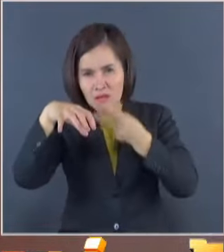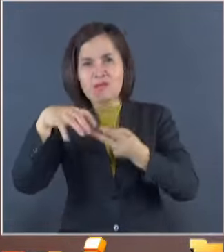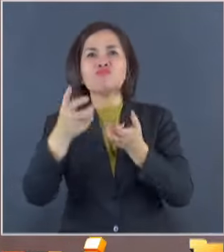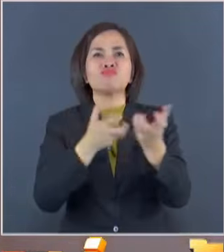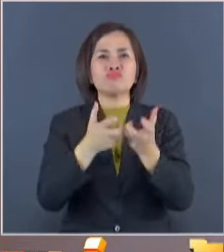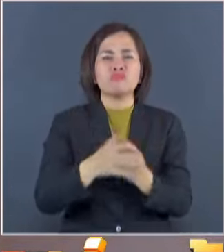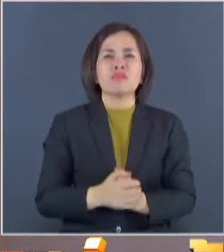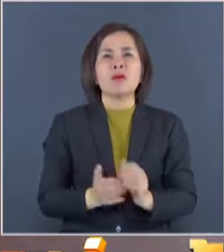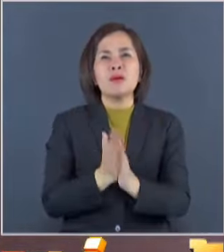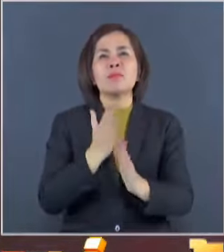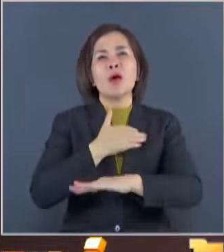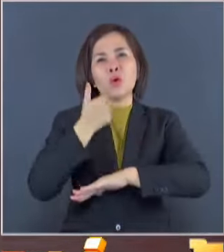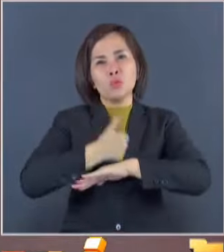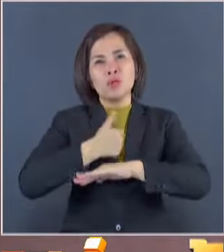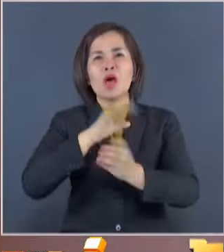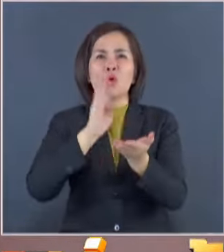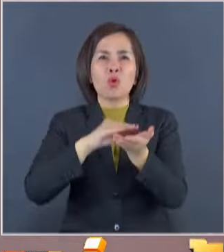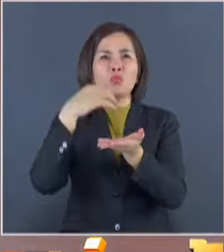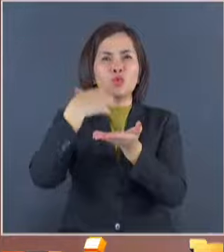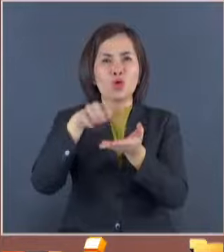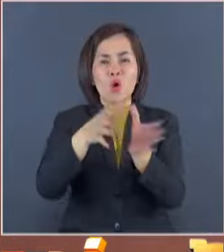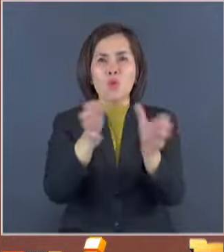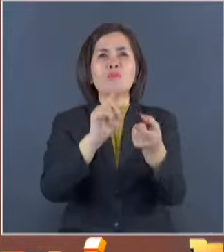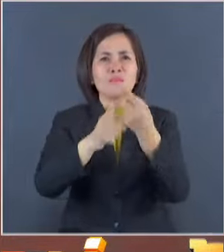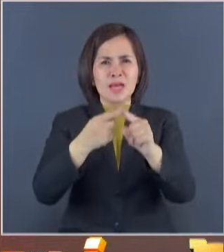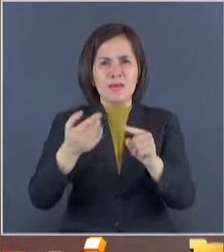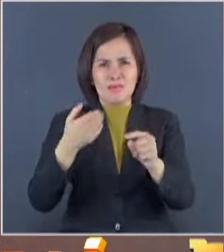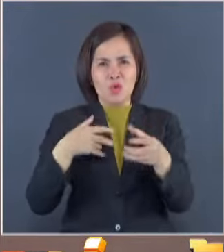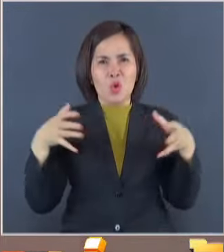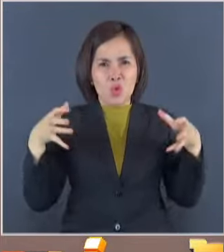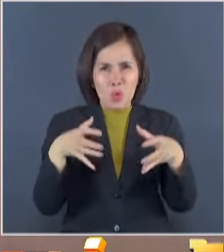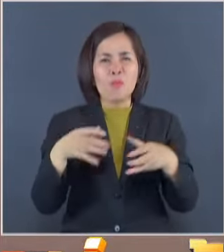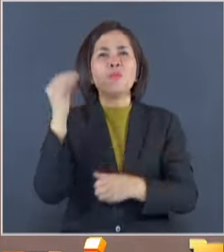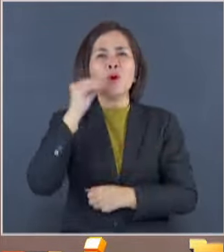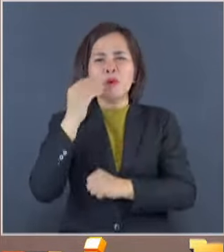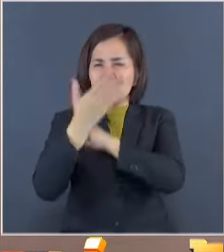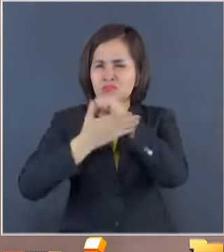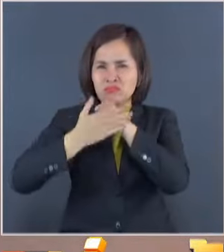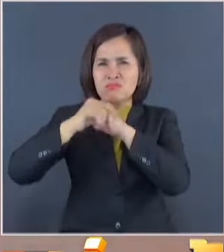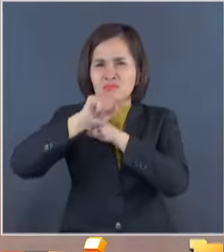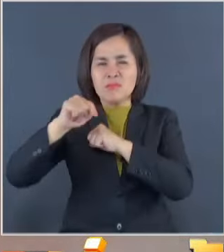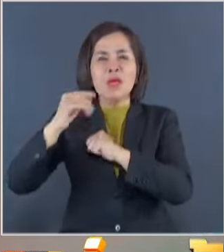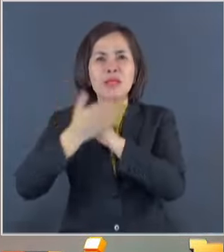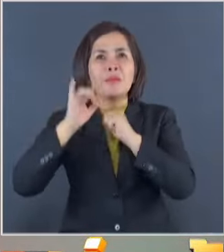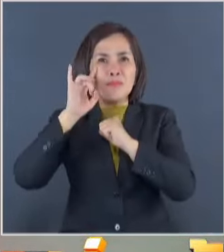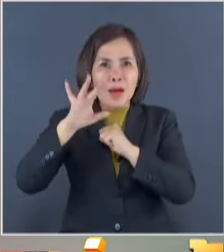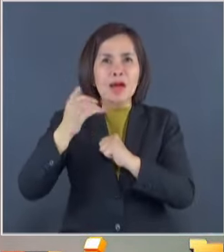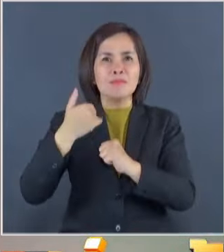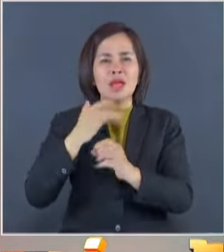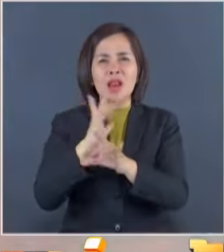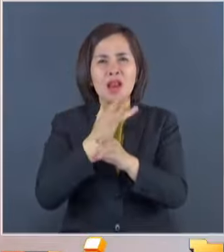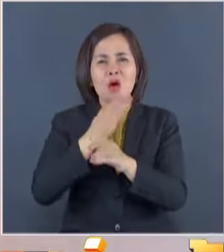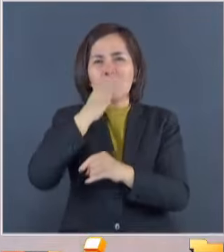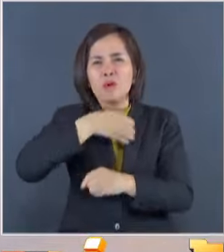คะฝั่งเจ้าอาวาสให้ข้อมูลว่าสามเณรและกลุ่มเพื่อนเนี่ยมีกันหลายคนชอบมั่วสุมเสพทั้งยาบ้าดื่มสุ